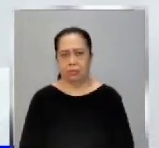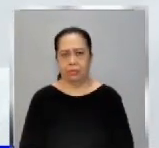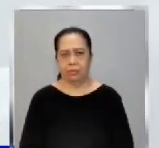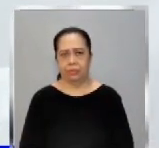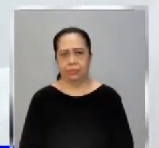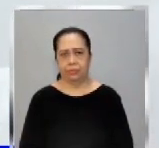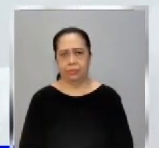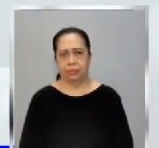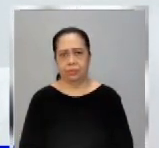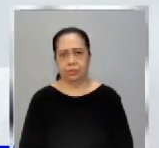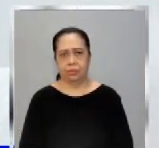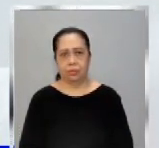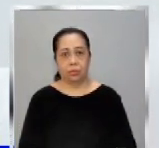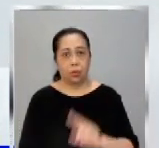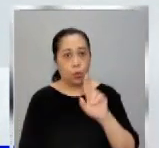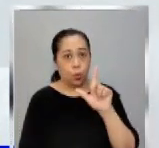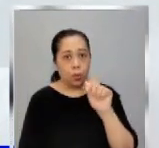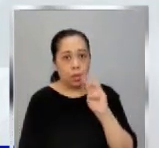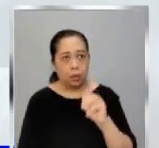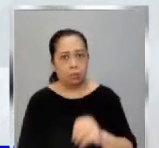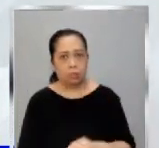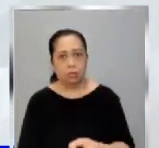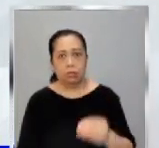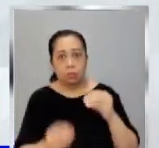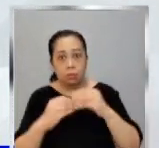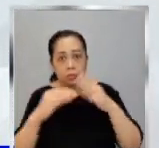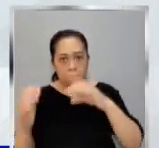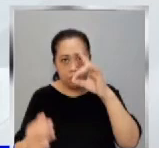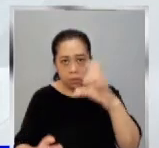Ulam lang, mahigit 100.